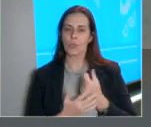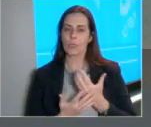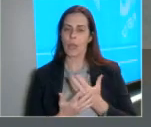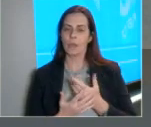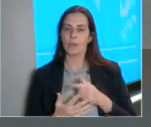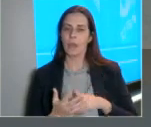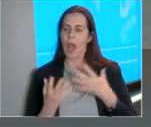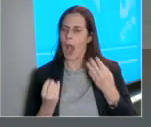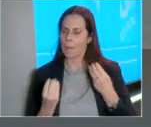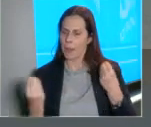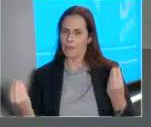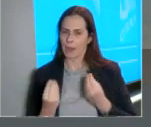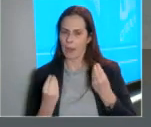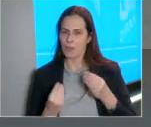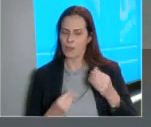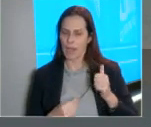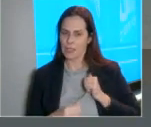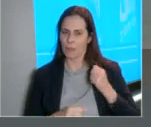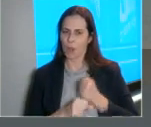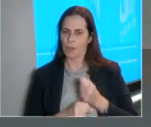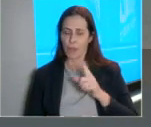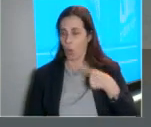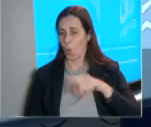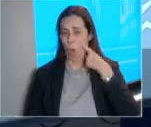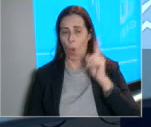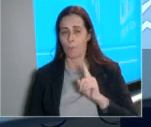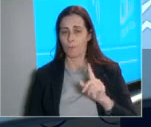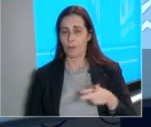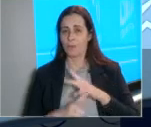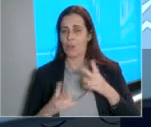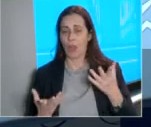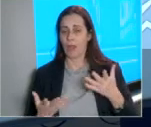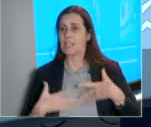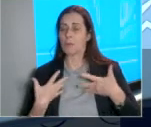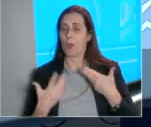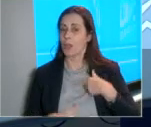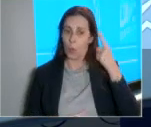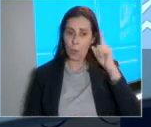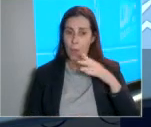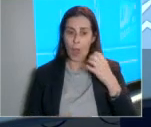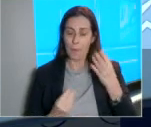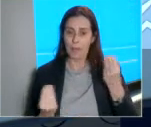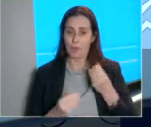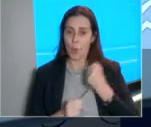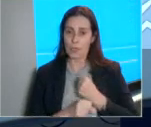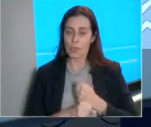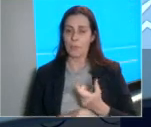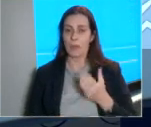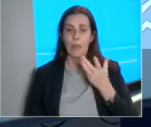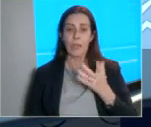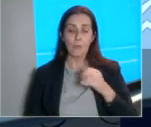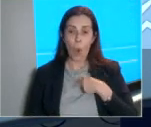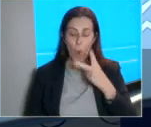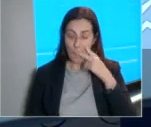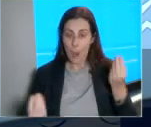אוויר, כי הרבה מאוד מהדברים שמערכת הביטחון עושה הם נסתרים מן העין, ואי אפשר לסמוך בהם בפומבי, אנחנו גם לא יודעים על רבים מהם. ולכן לצערנו, אם